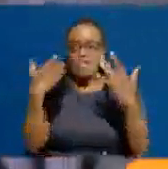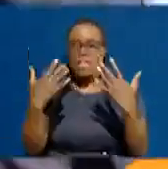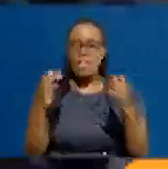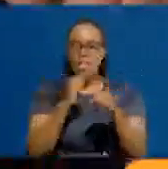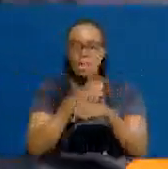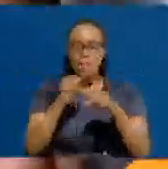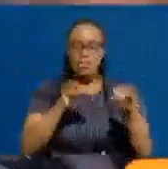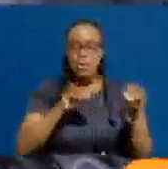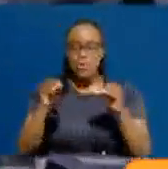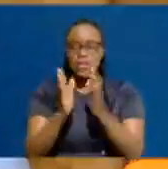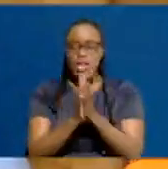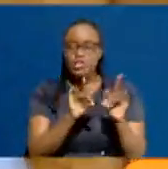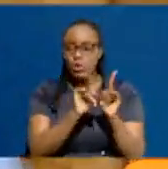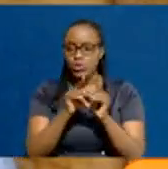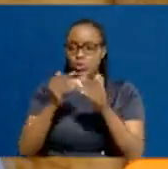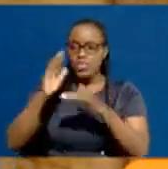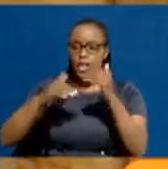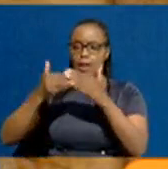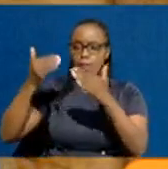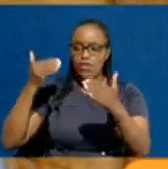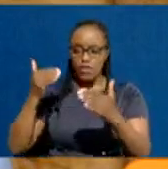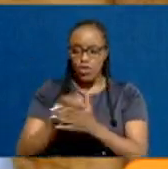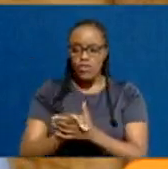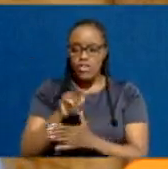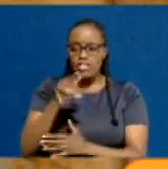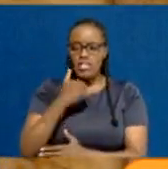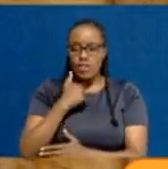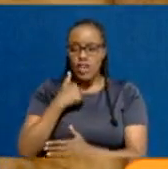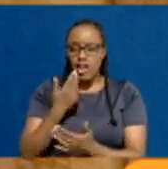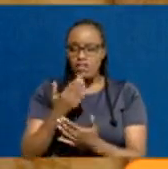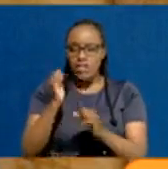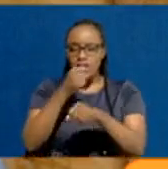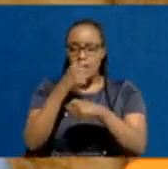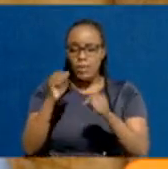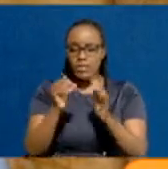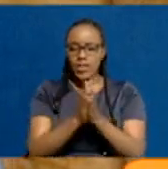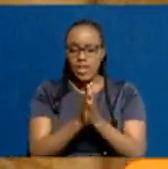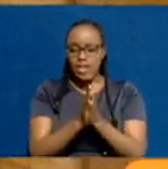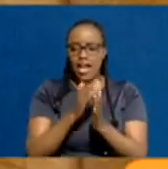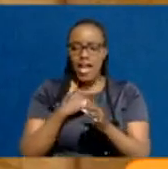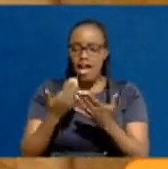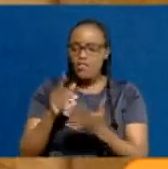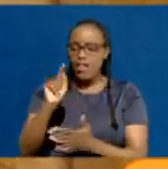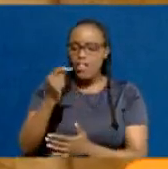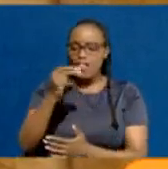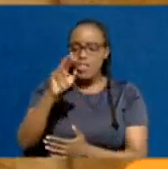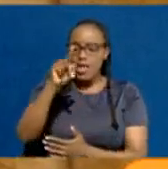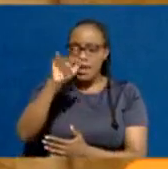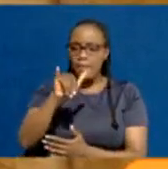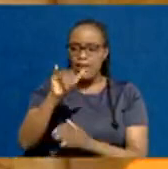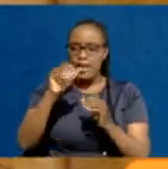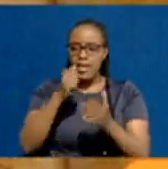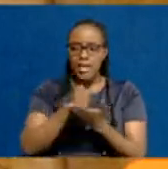imekosa nguvu kinyume na awali. Hatukuwa tuna yeye hakuwa na meza dawa yoyote, hakuna fizioterapia namsaidia nini,